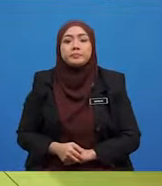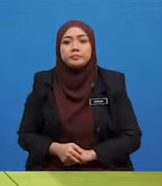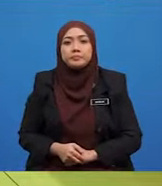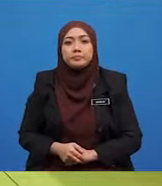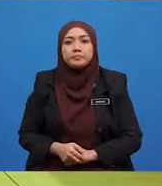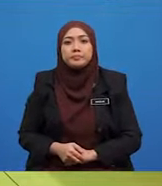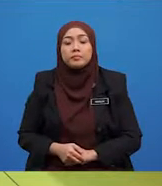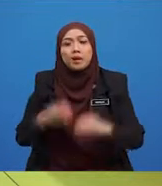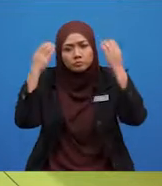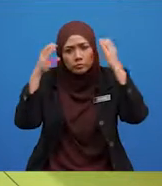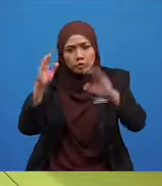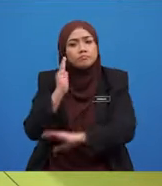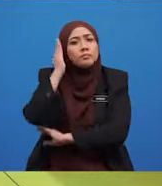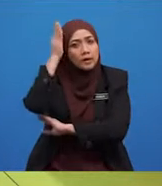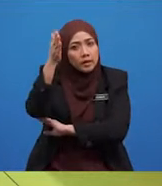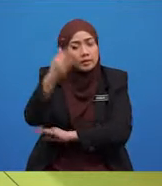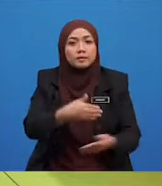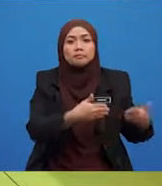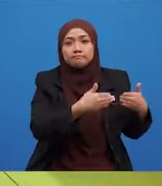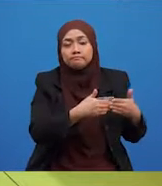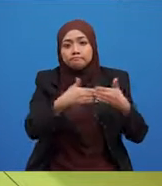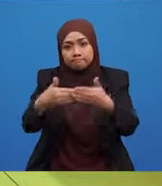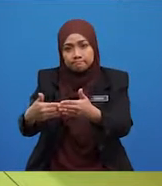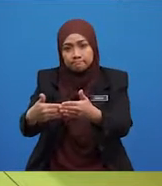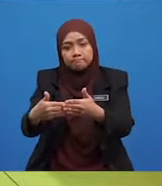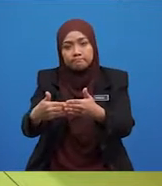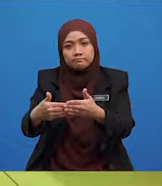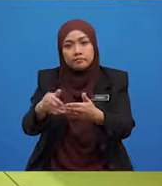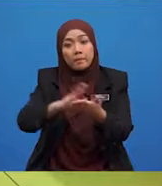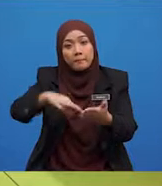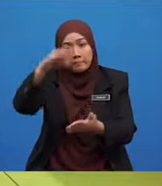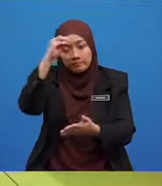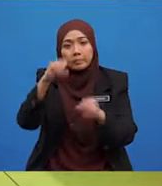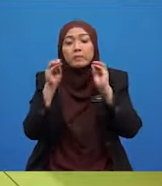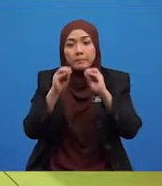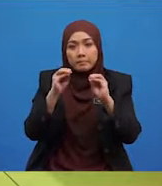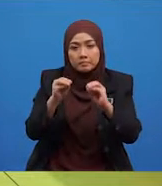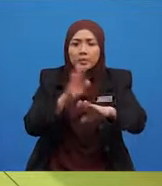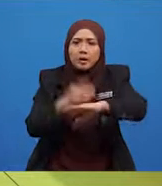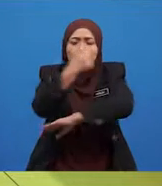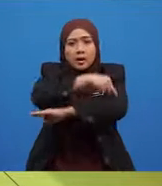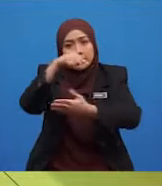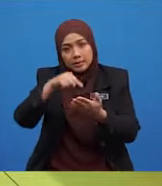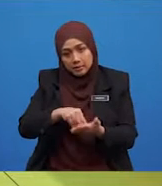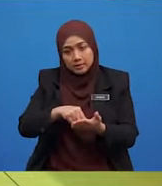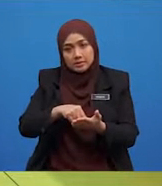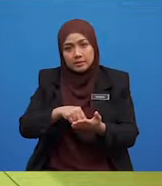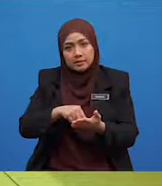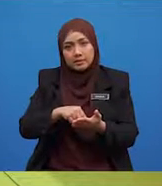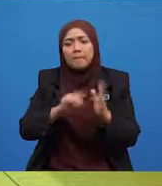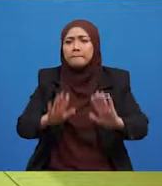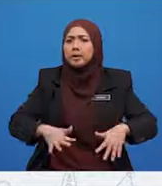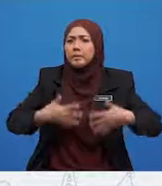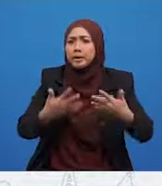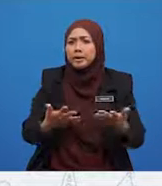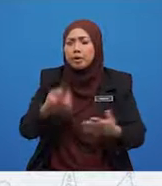Murid-murid, cikgu akan teruskan sesi pembelajaran kita pada hari ini, iaitu